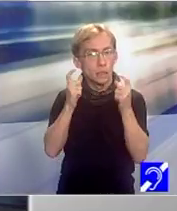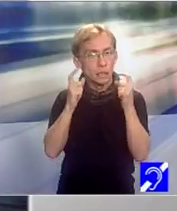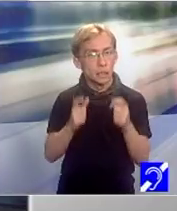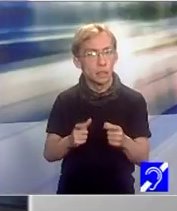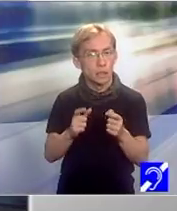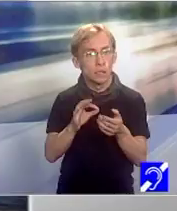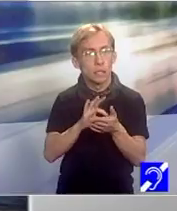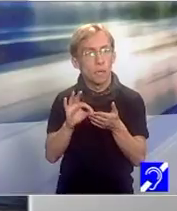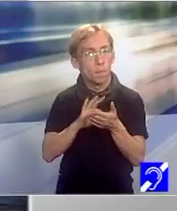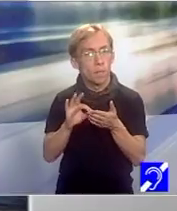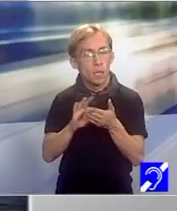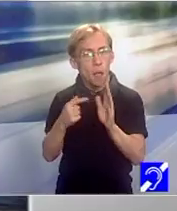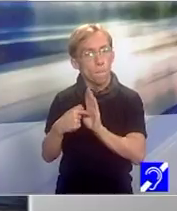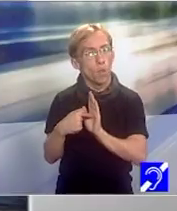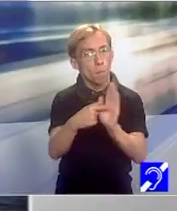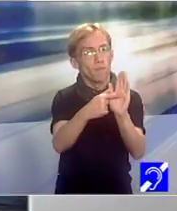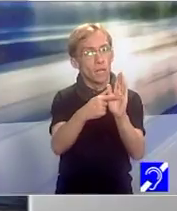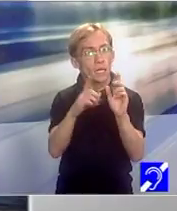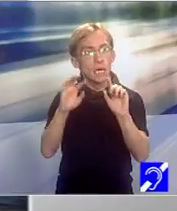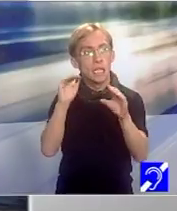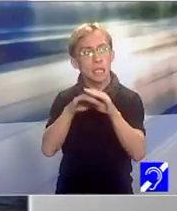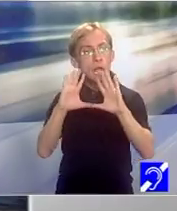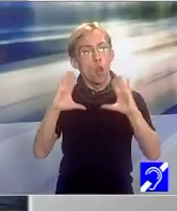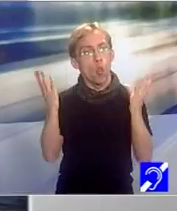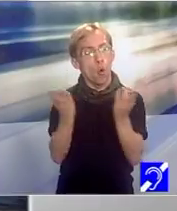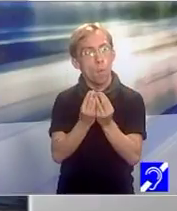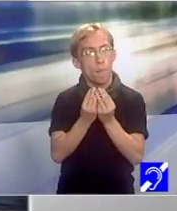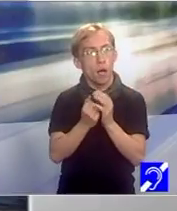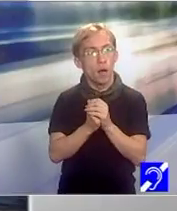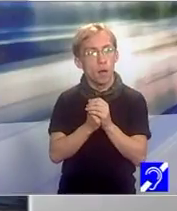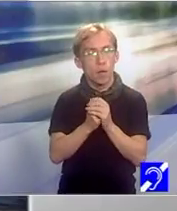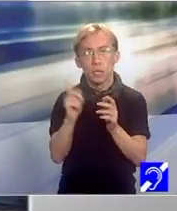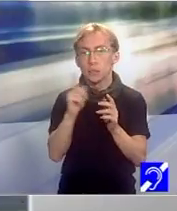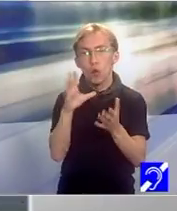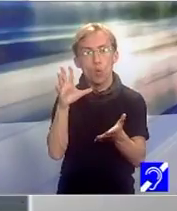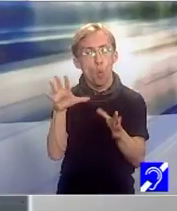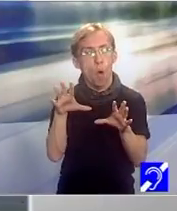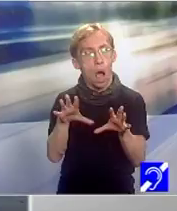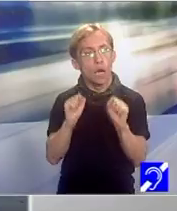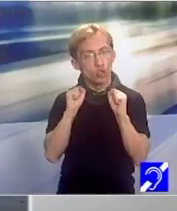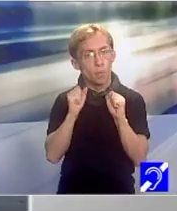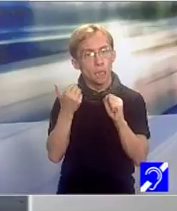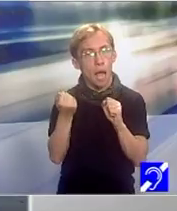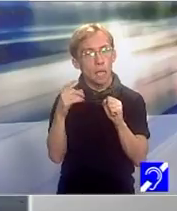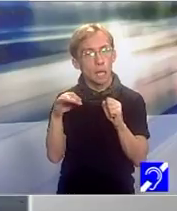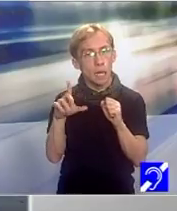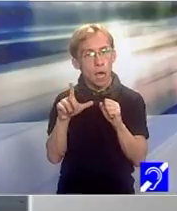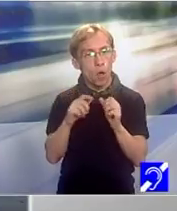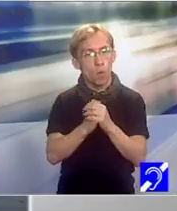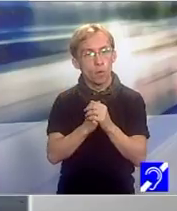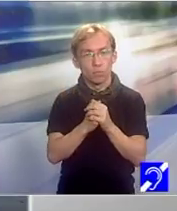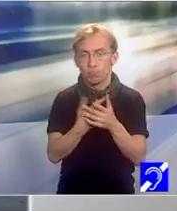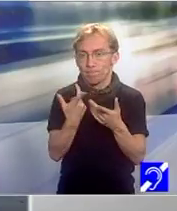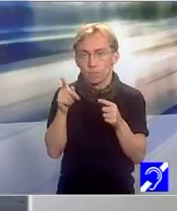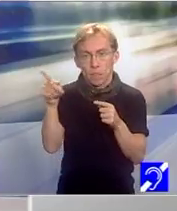tuturor producătorilor de cromoglicat din lume să nu accepte ANS-ul din România. Și n-au acceptat. Îi